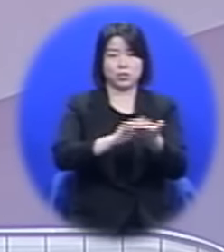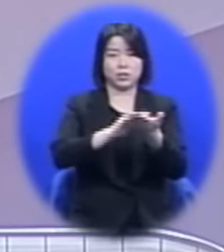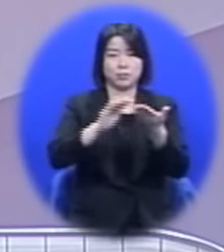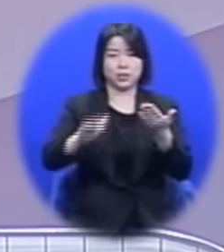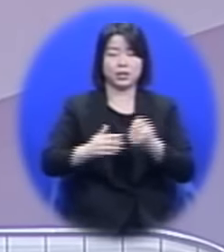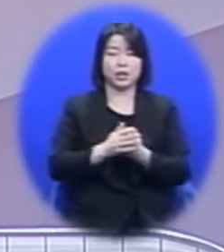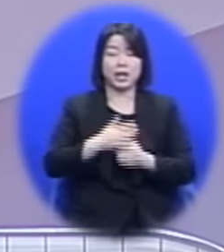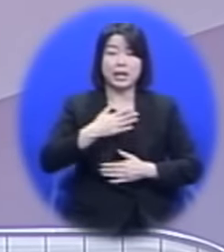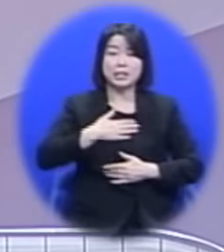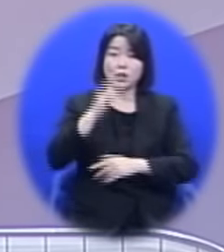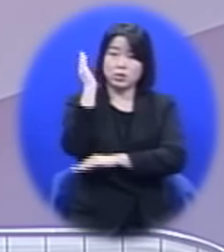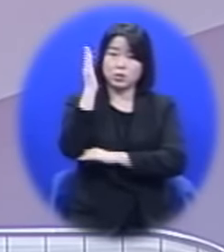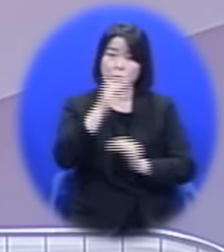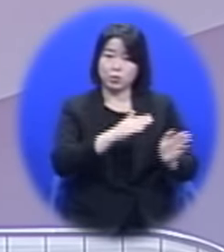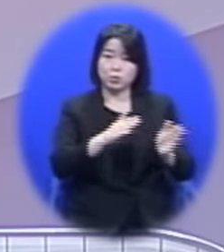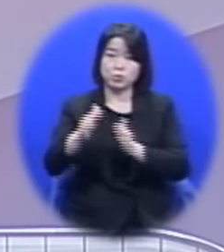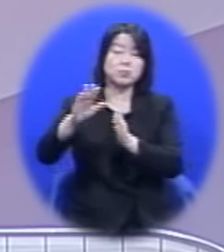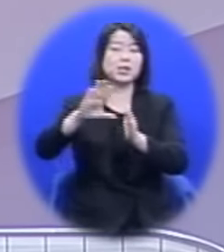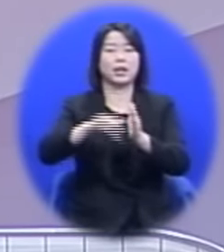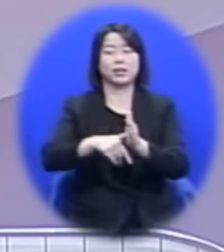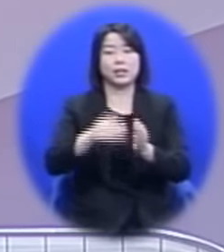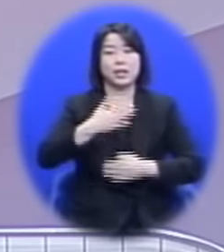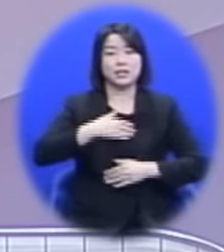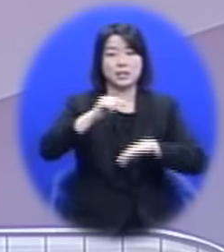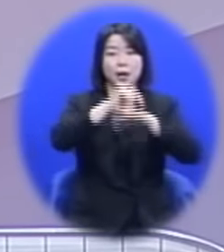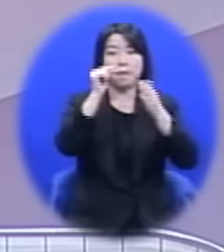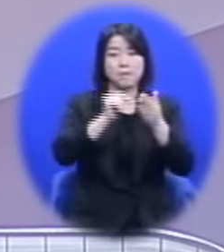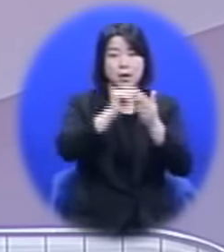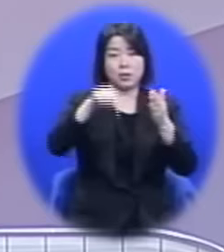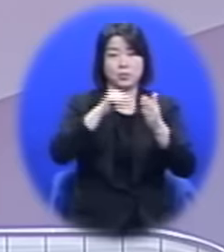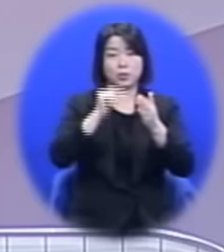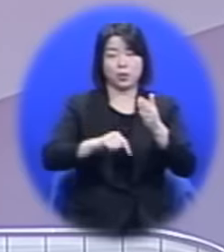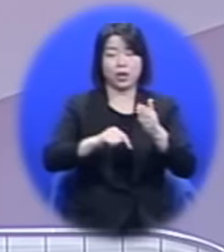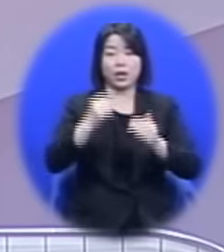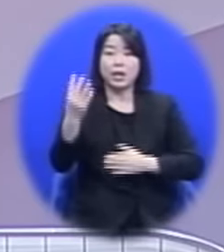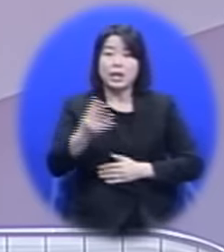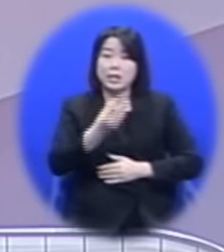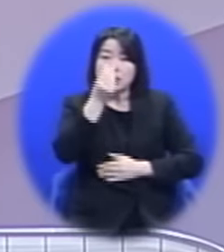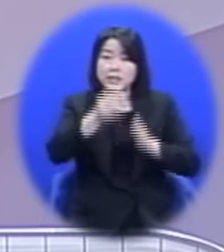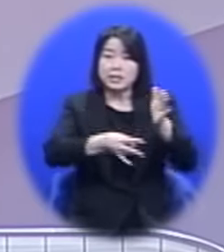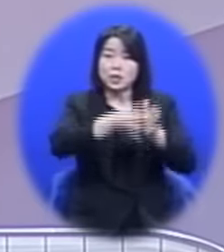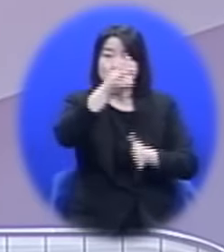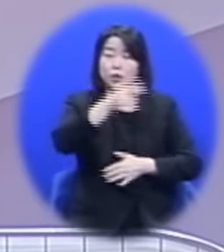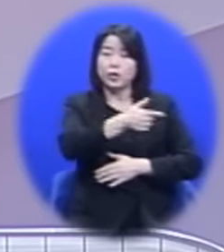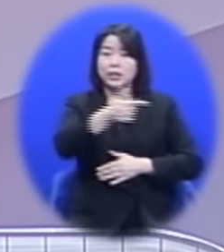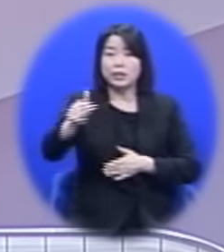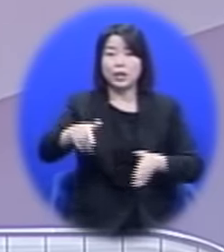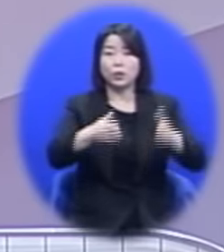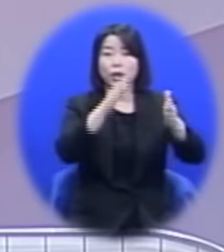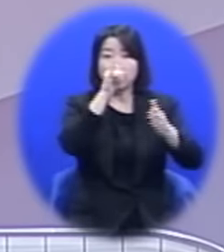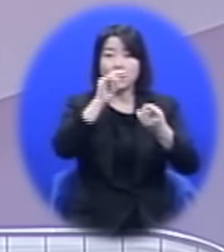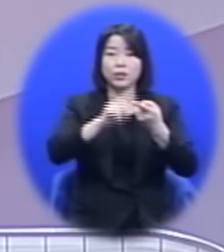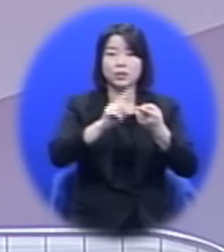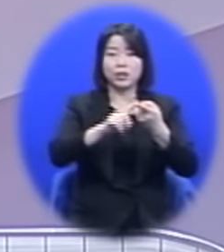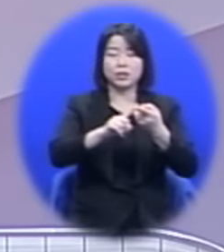이 설교 준비하면서 제 마음속에 시온의 대로가 있다는 것에 대해서 너무